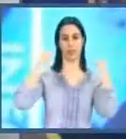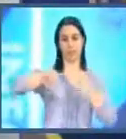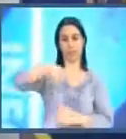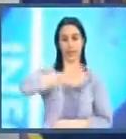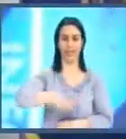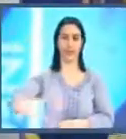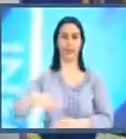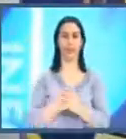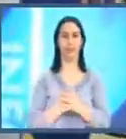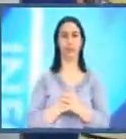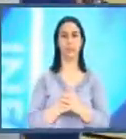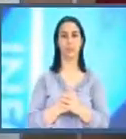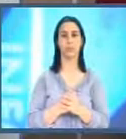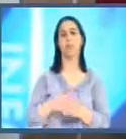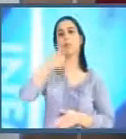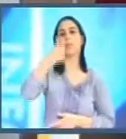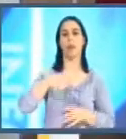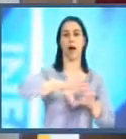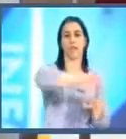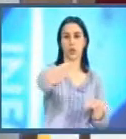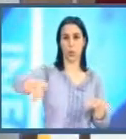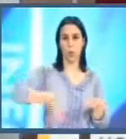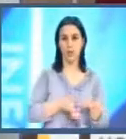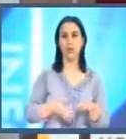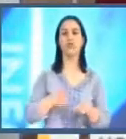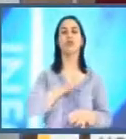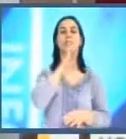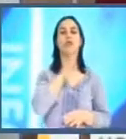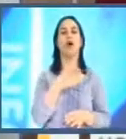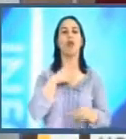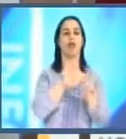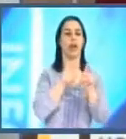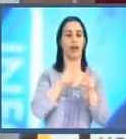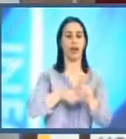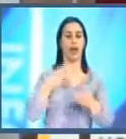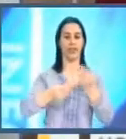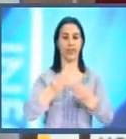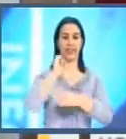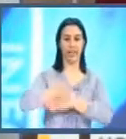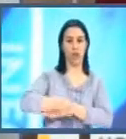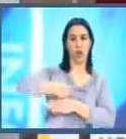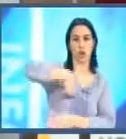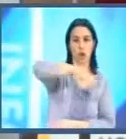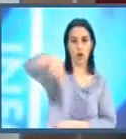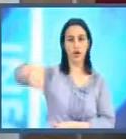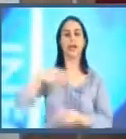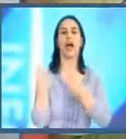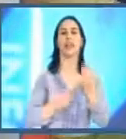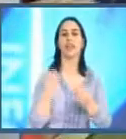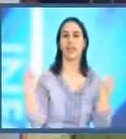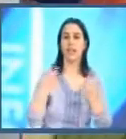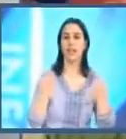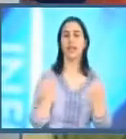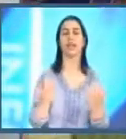és més en plan un circuit on tu fas com una mica de direcció, que vols que ells facin més, el que